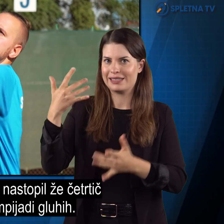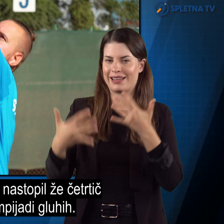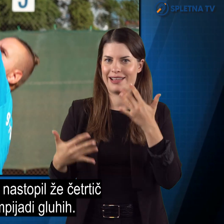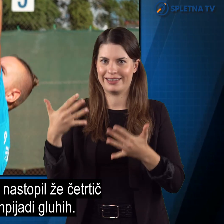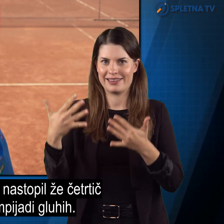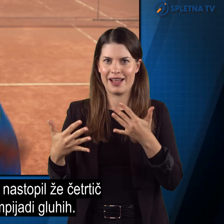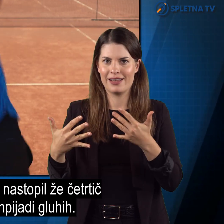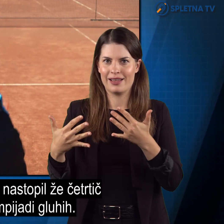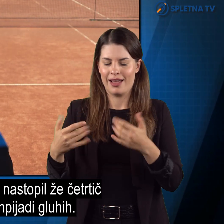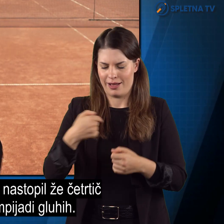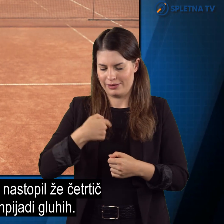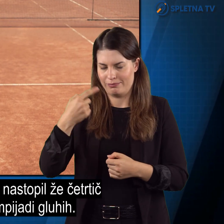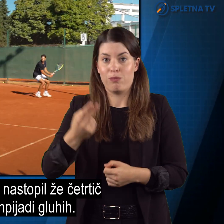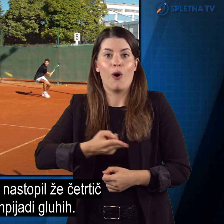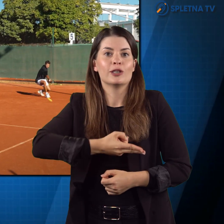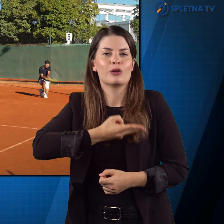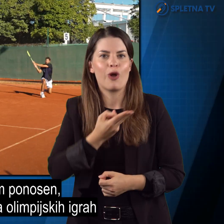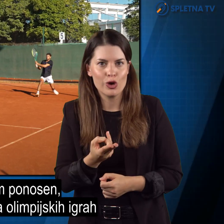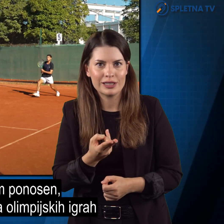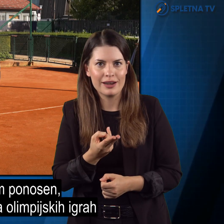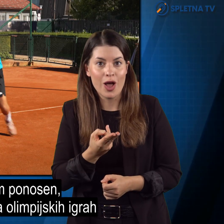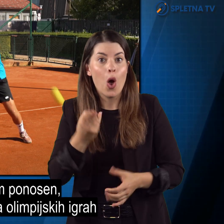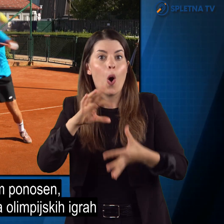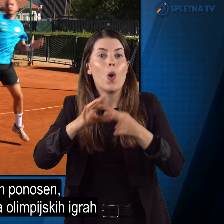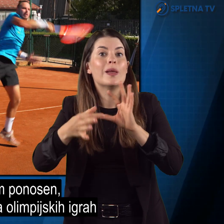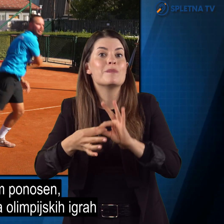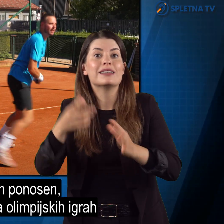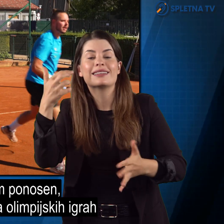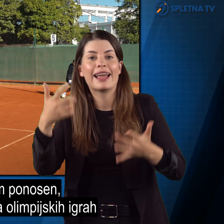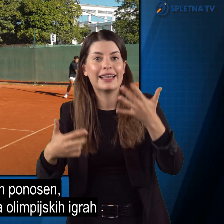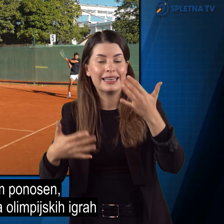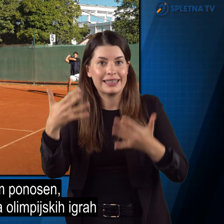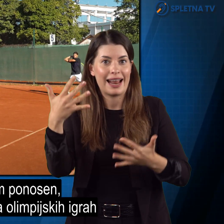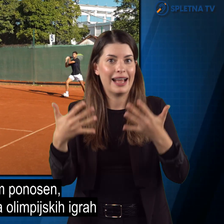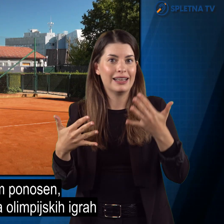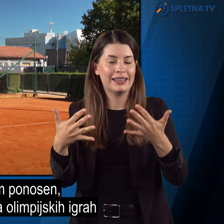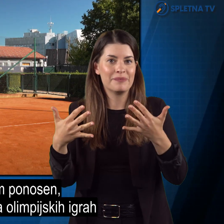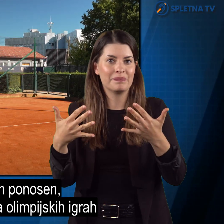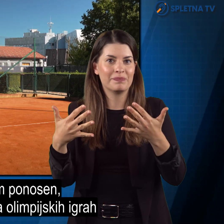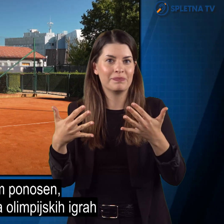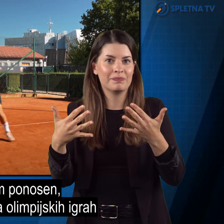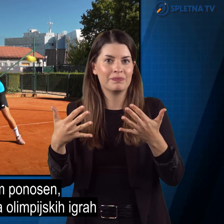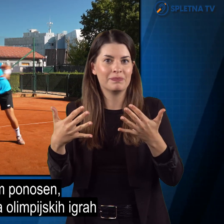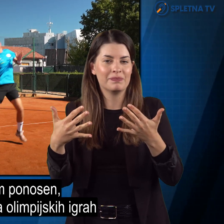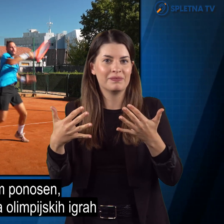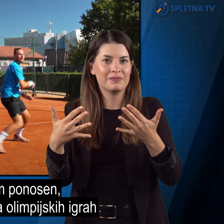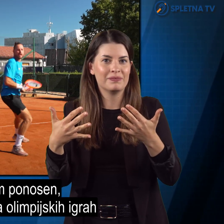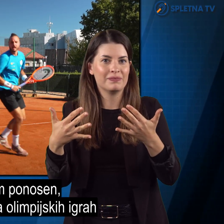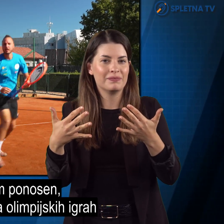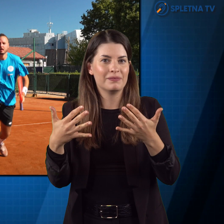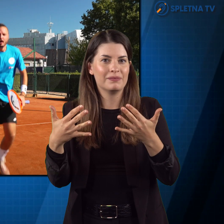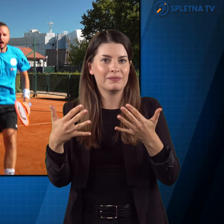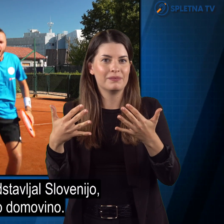letos 4. olimpijadi. Se ponosim, grem v olimpijske igre in tam